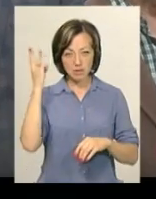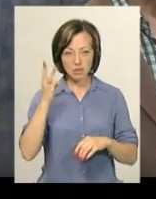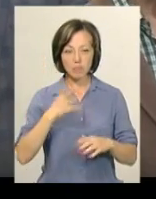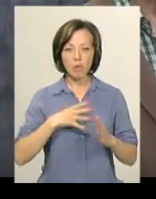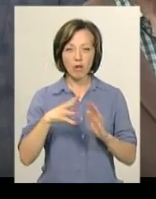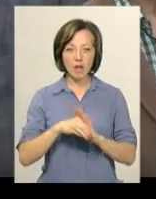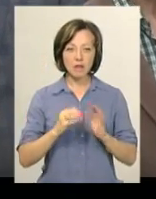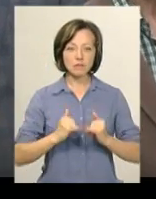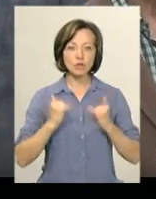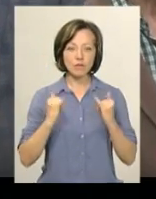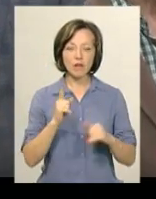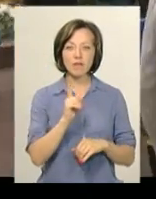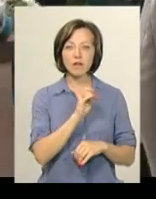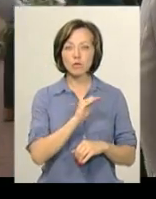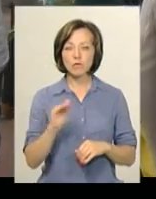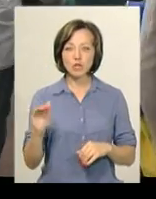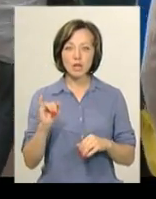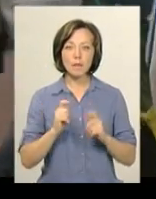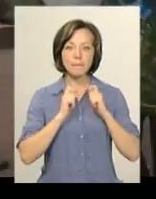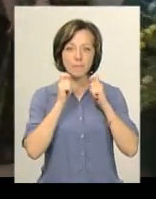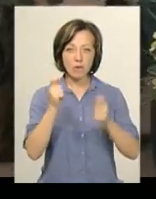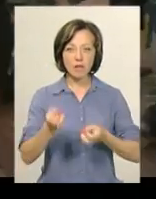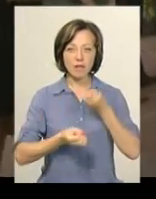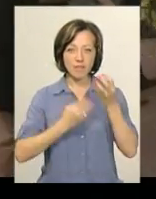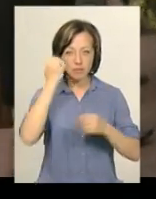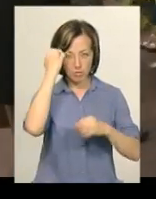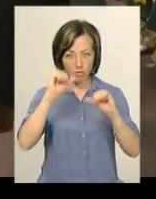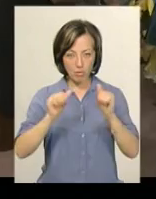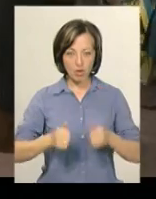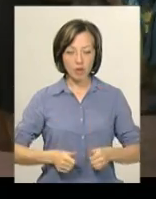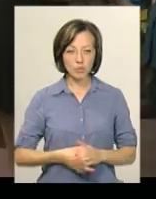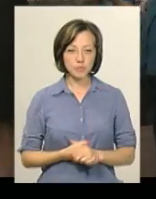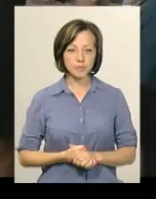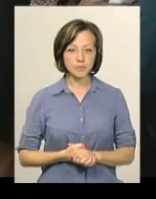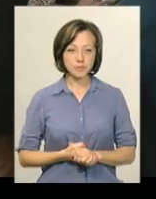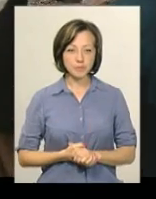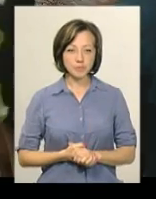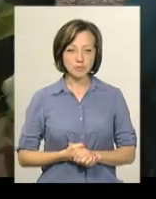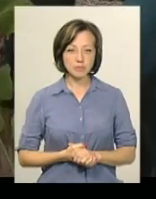на війні вшанували хвилиною мовчання і поклали до меморіалу квіти.